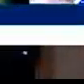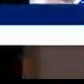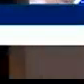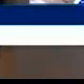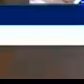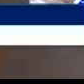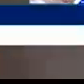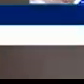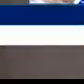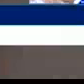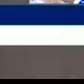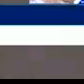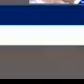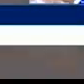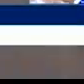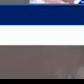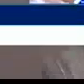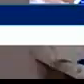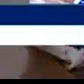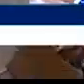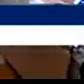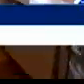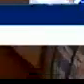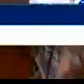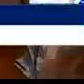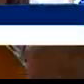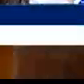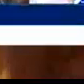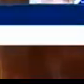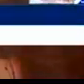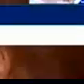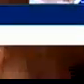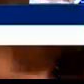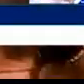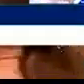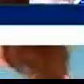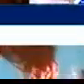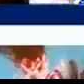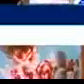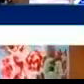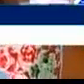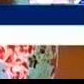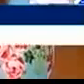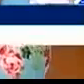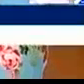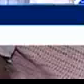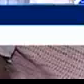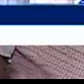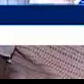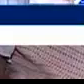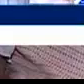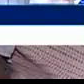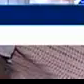de toate. Familia este chiere, este dragoste, este smerenie, este înțelegere, este